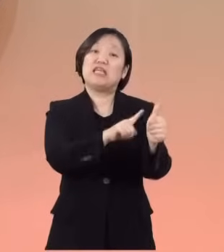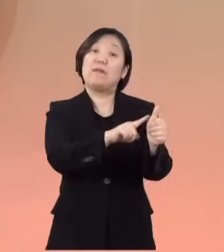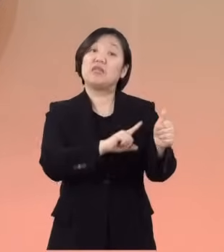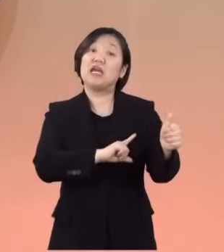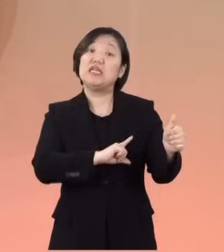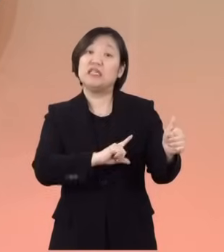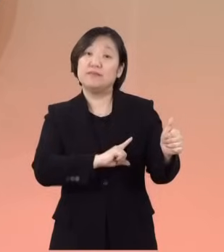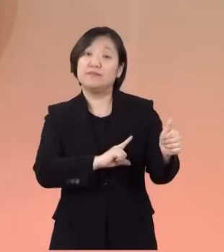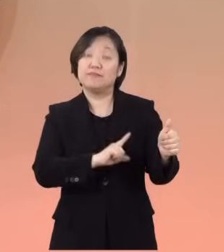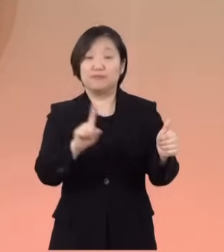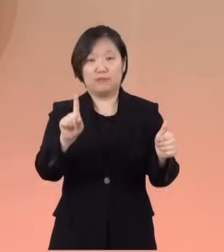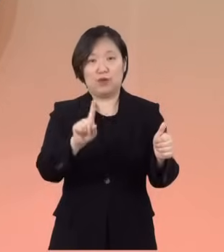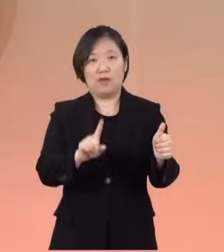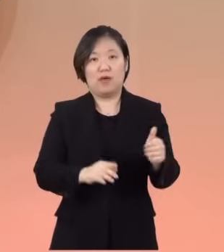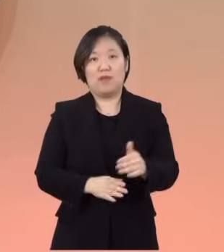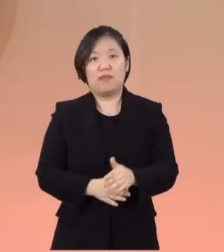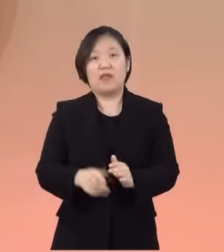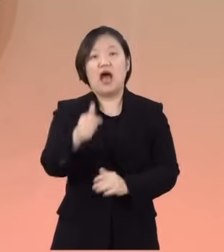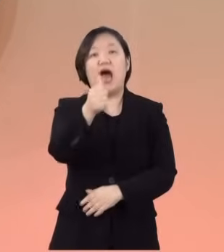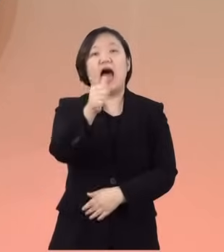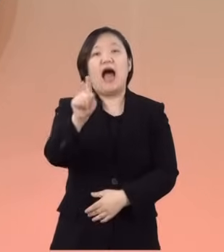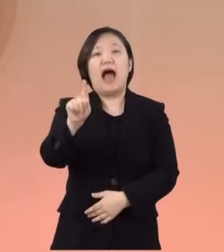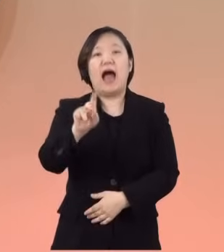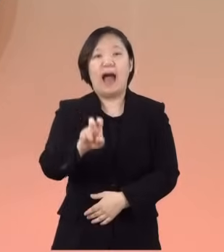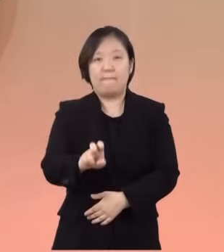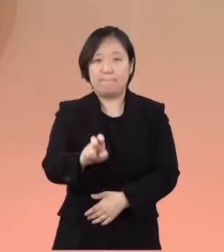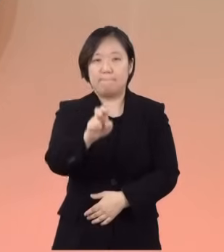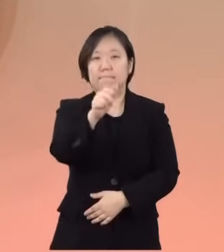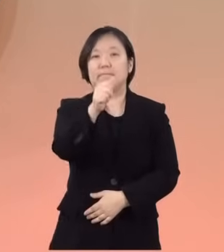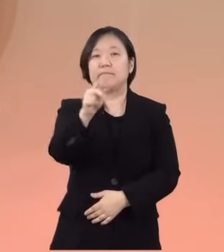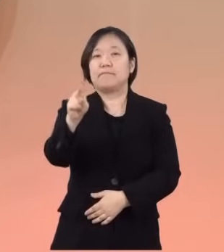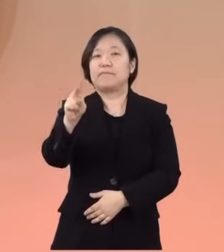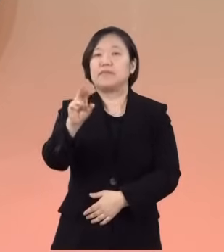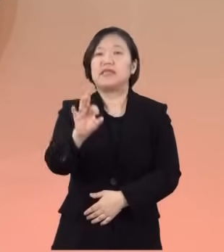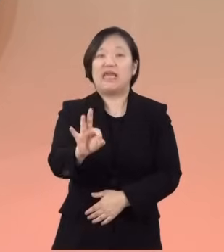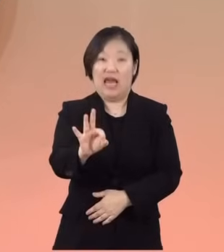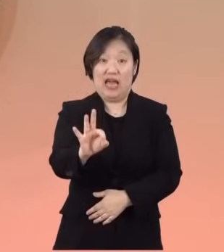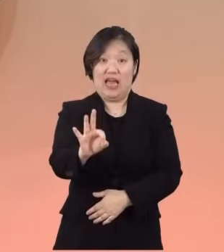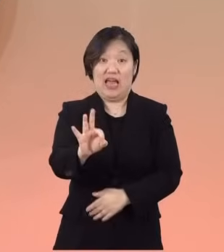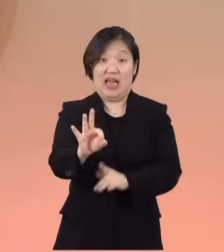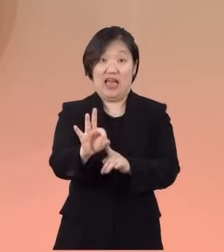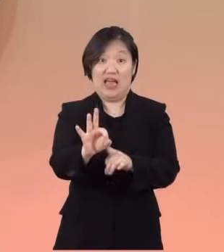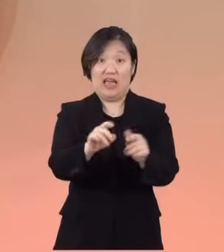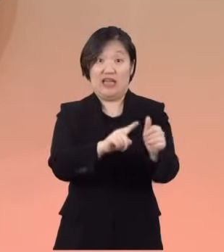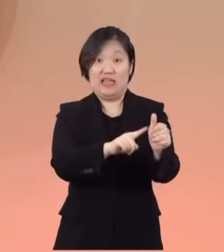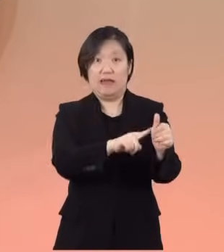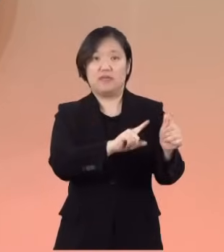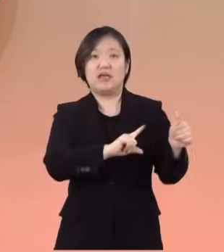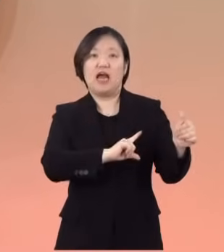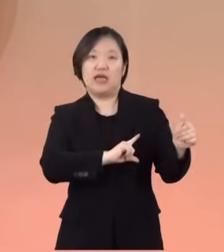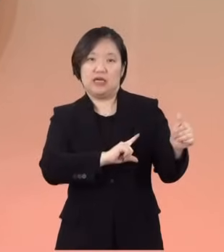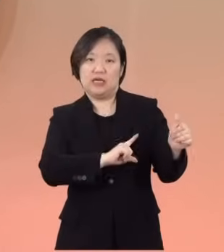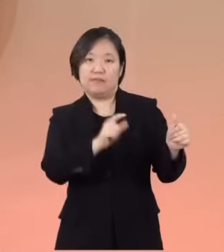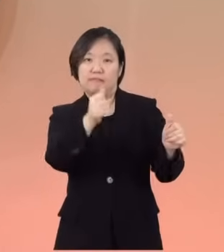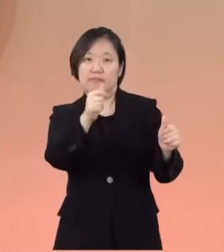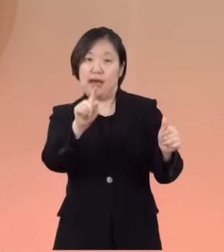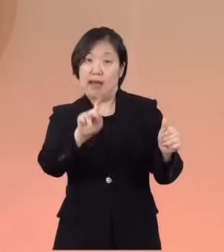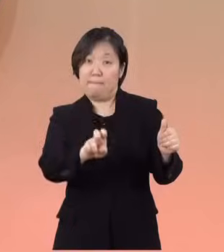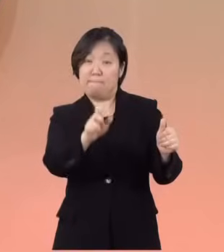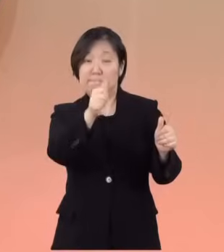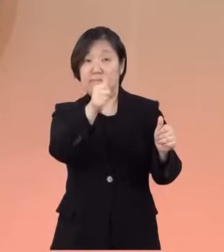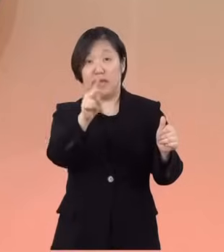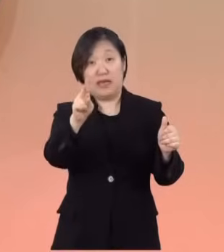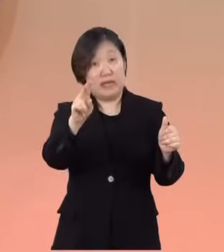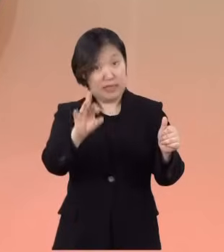있었는데이 부자의 이름이 함향이었다고 합니다 함향